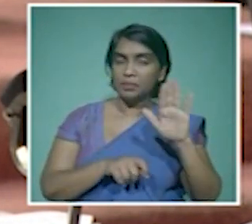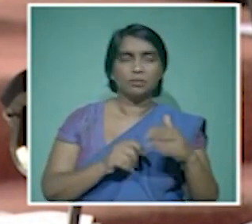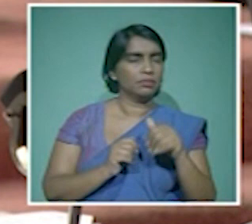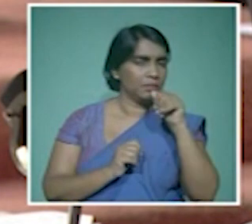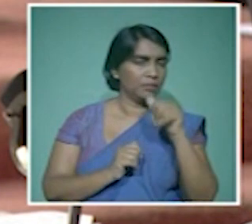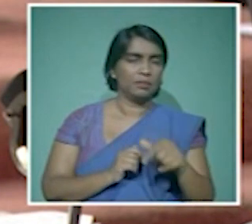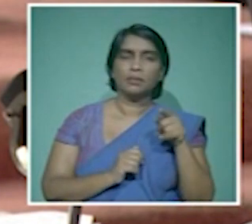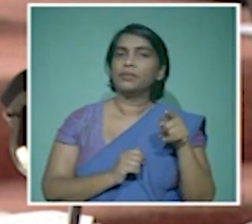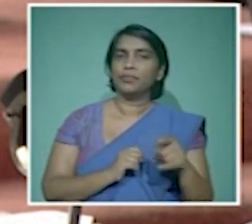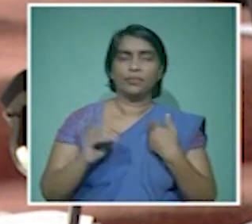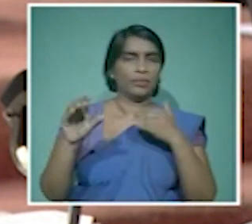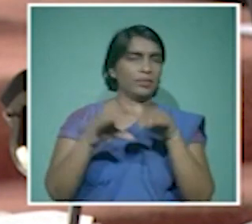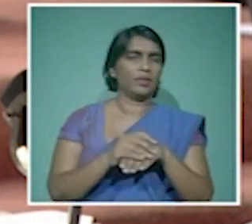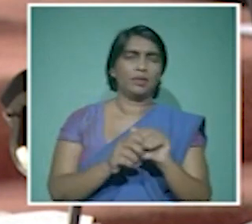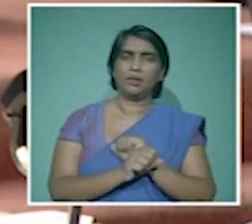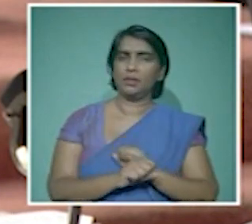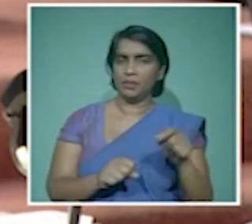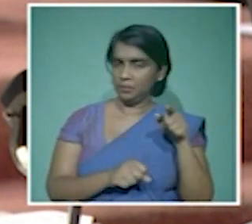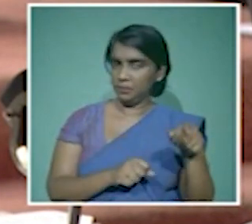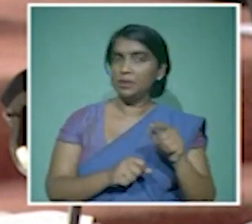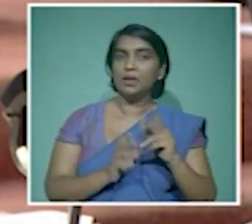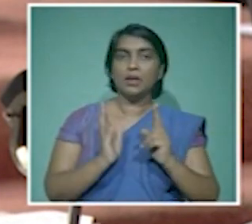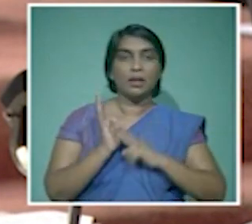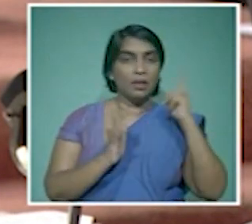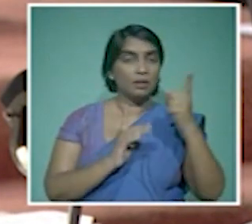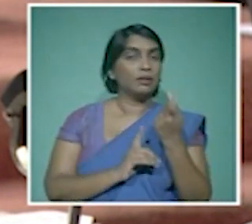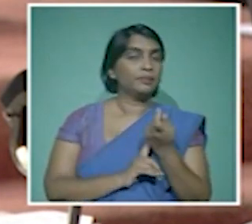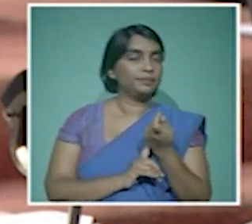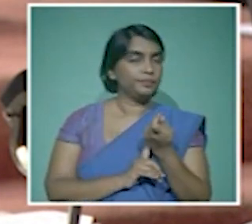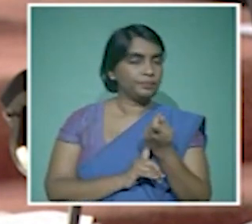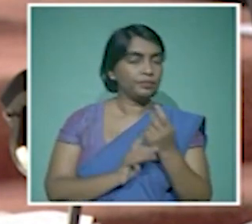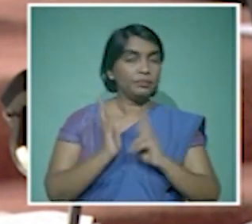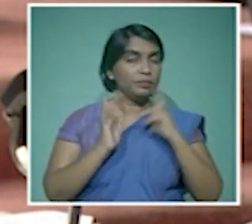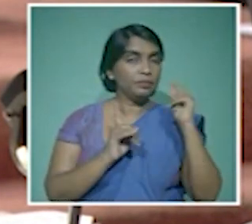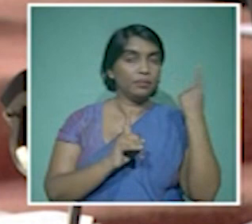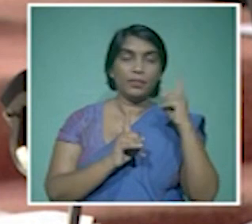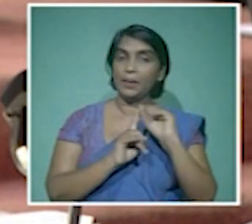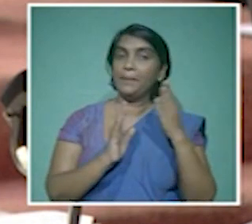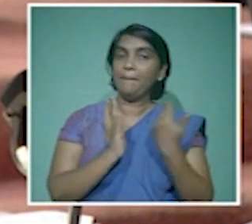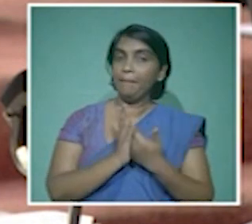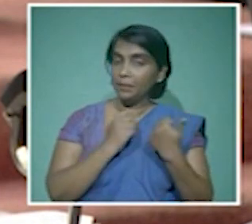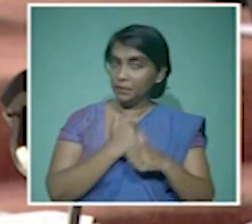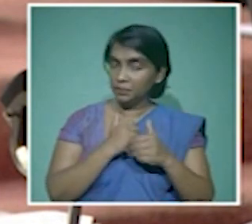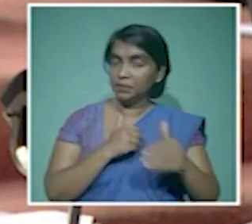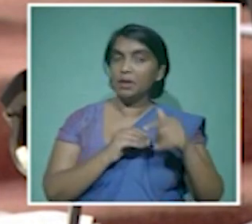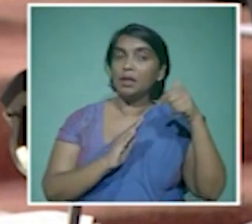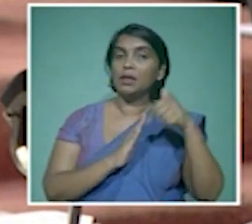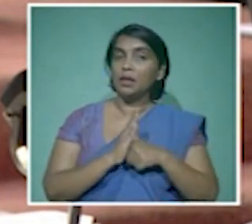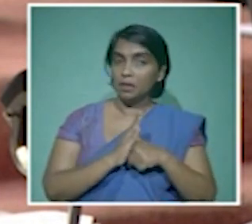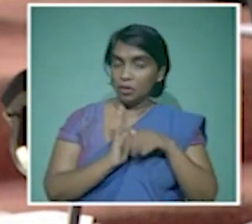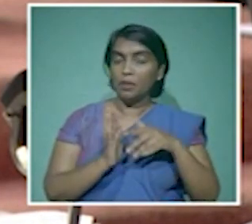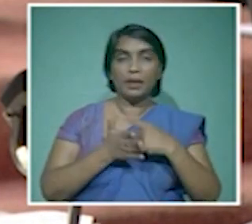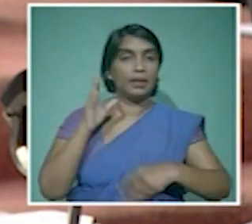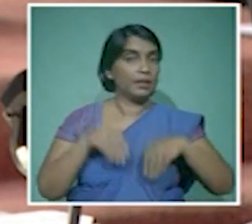கிடையாது. தேசிய கொள்கை வகுத்தலை தெற்கிலே அரச கட்சி அல்லது தெற்கிலே இருக்கக்கூடிய